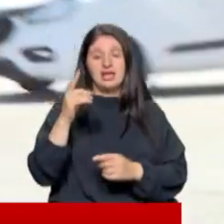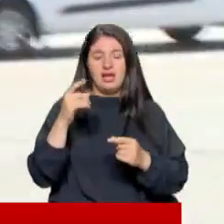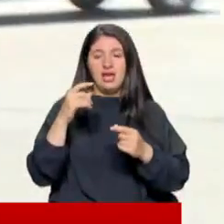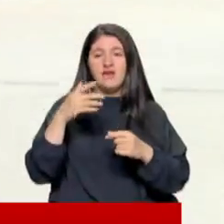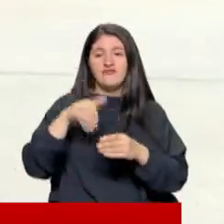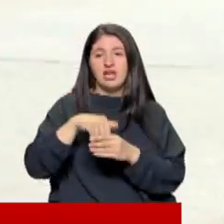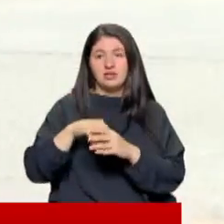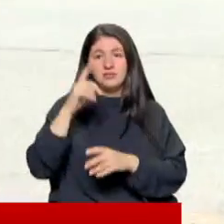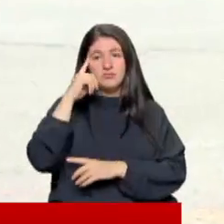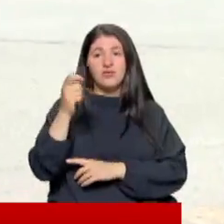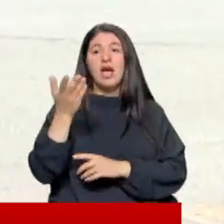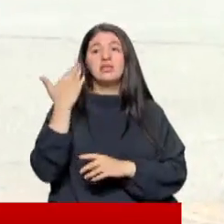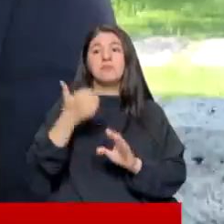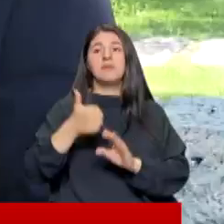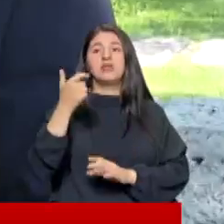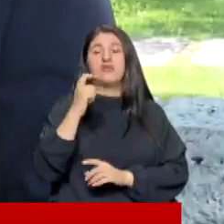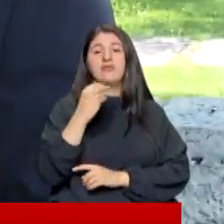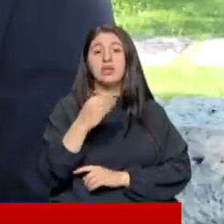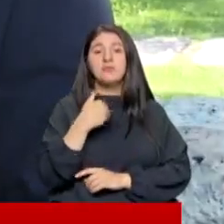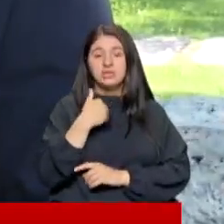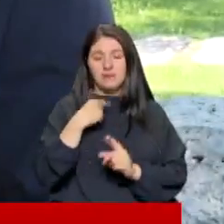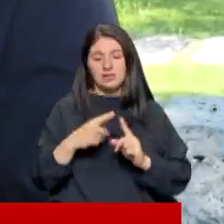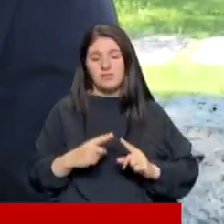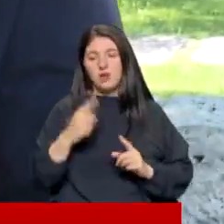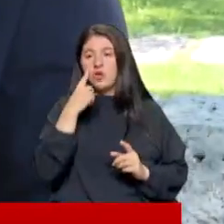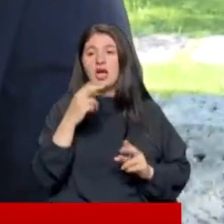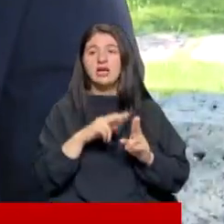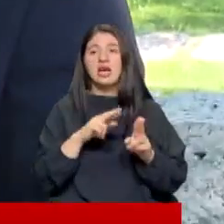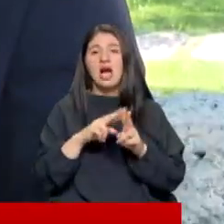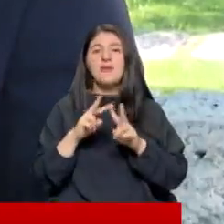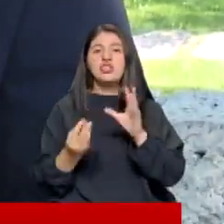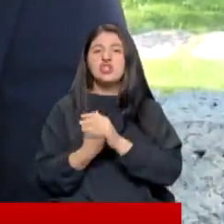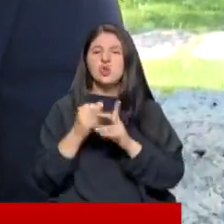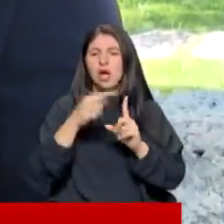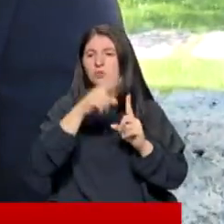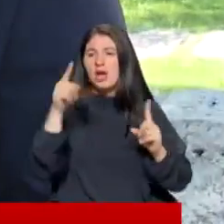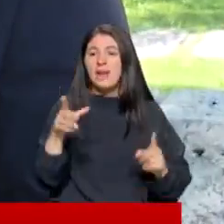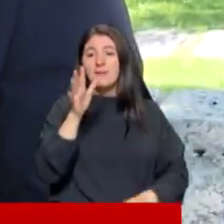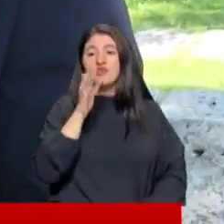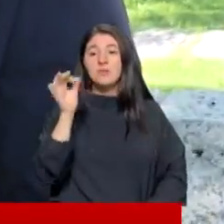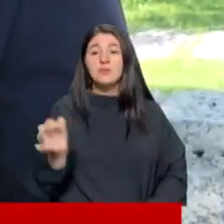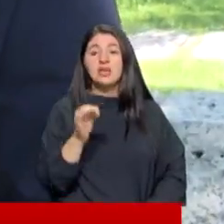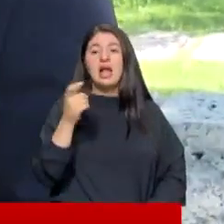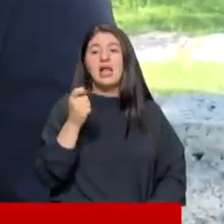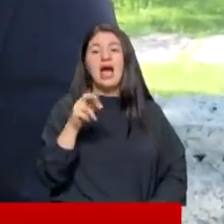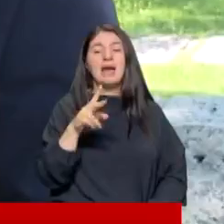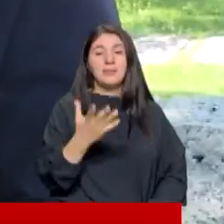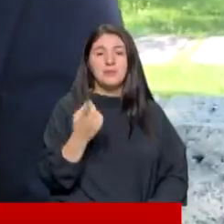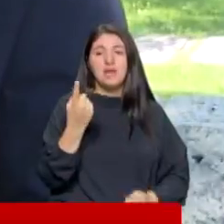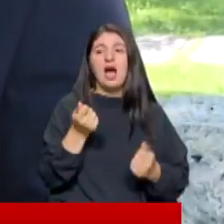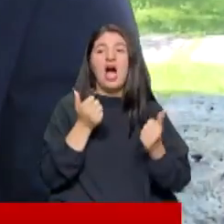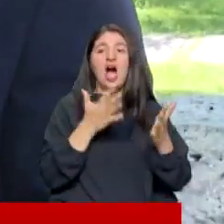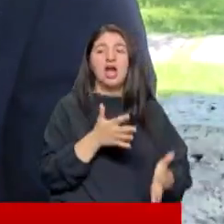üzerine eski bakan Derya Yanık verdi. Bizim hesaplamalarımıza göre yani KKM'nin çıktığı günden bugüne kadar 500 milyar lira civarında